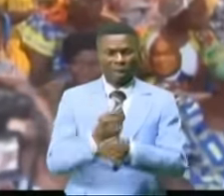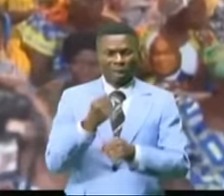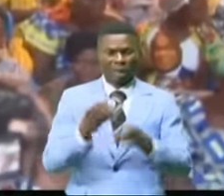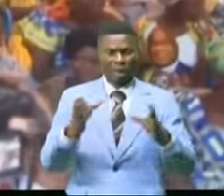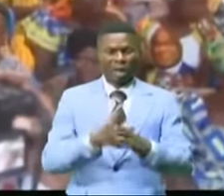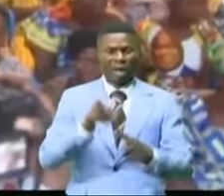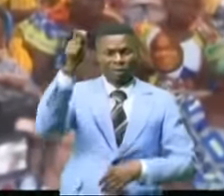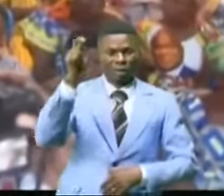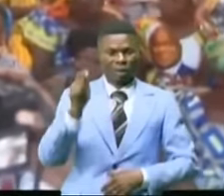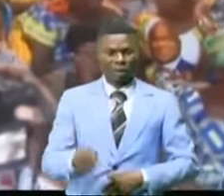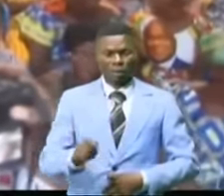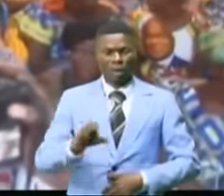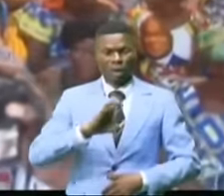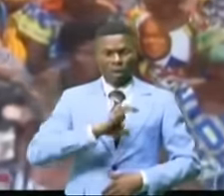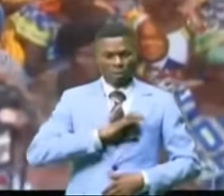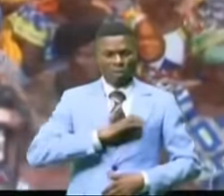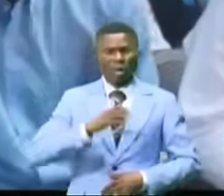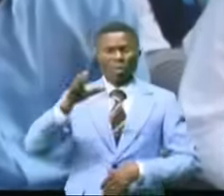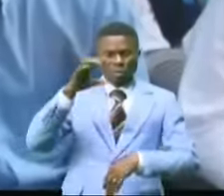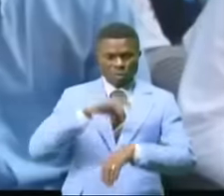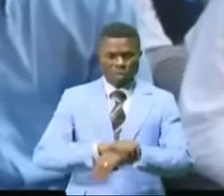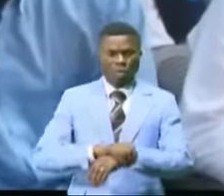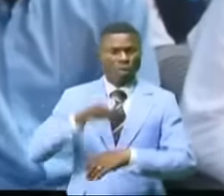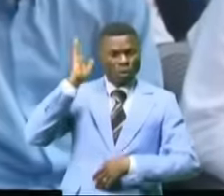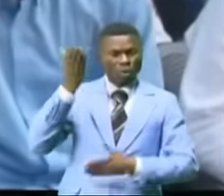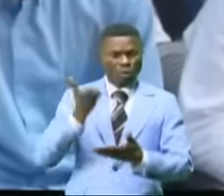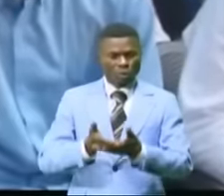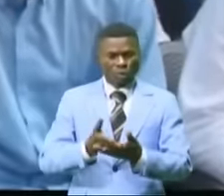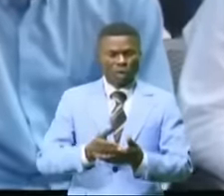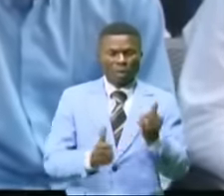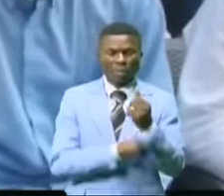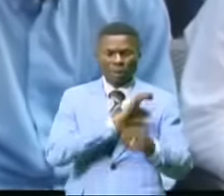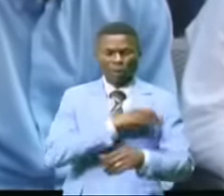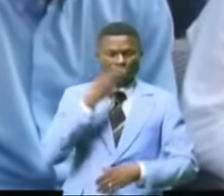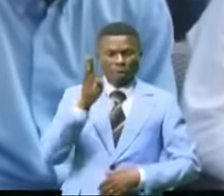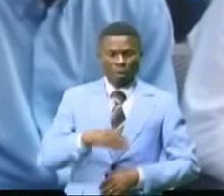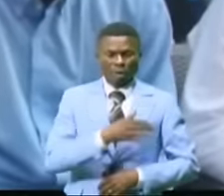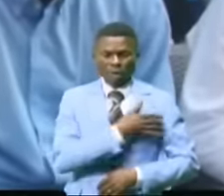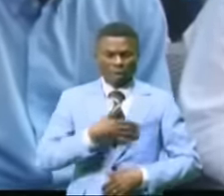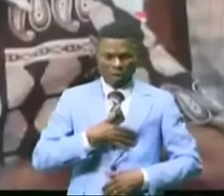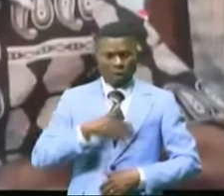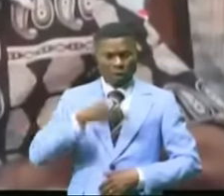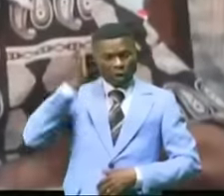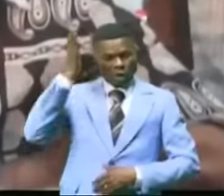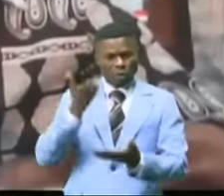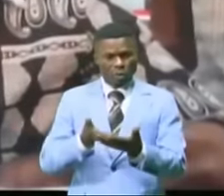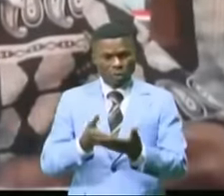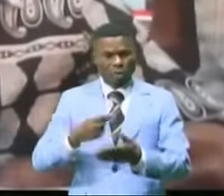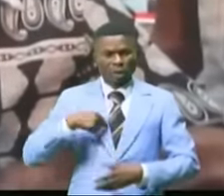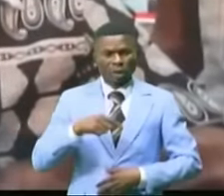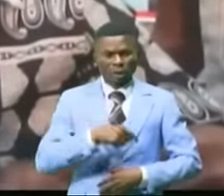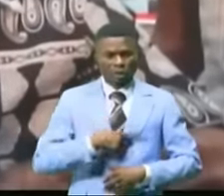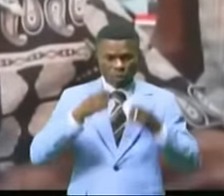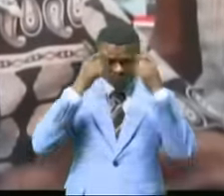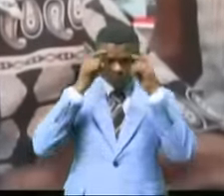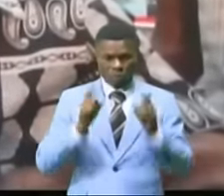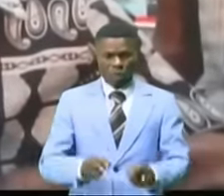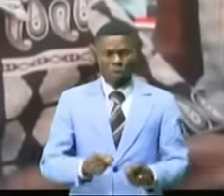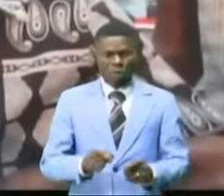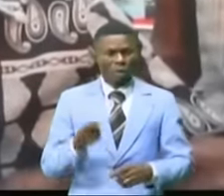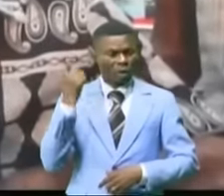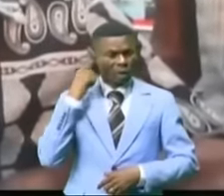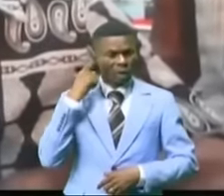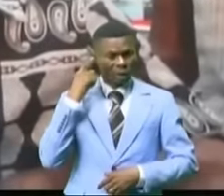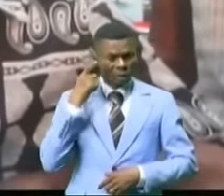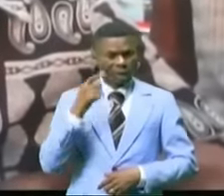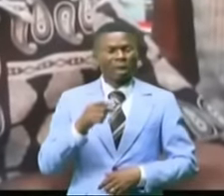les forces de l'ordre pour neutraliser ces malfrats connus sous l'appellation des Kuluna. Nous avons pris avec consternation par des